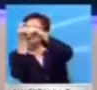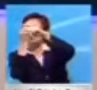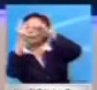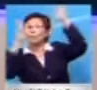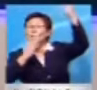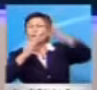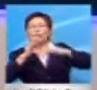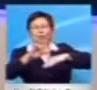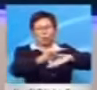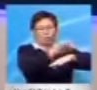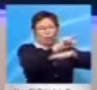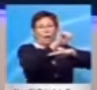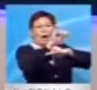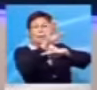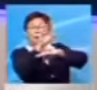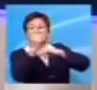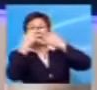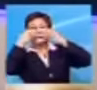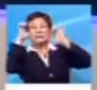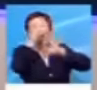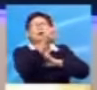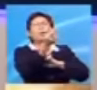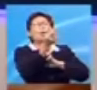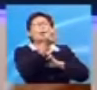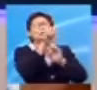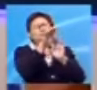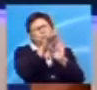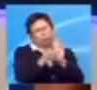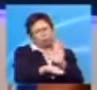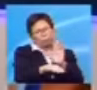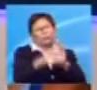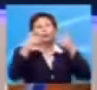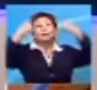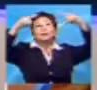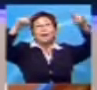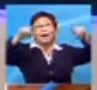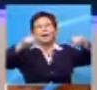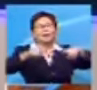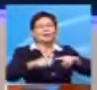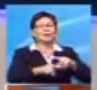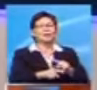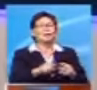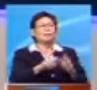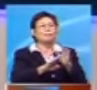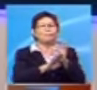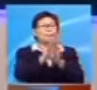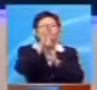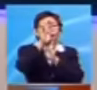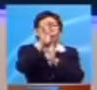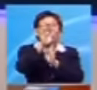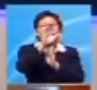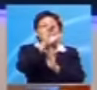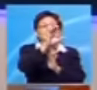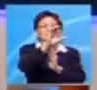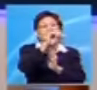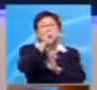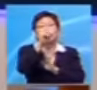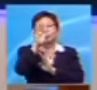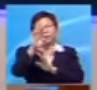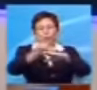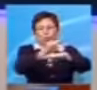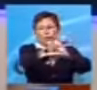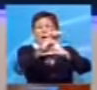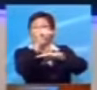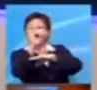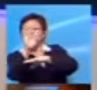teknologi yang lebih cekap dengan kos lebih rendah kejayaan lembaga pembangunan industri pembinaan Malaysia cidb yang menggunakan